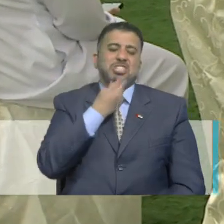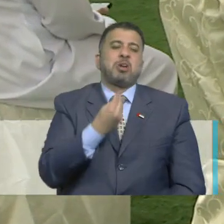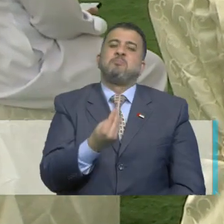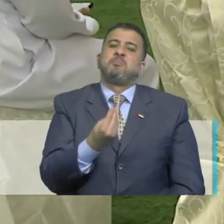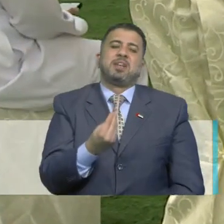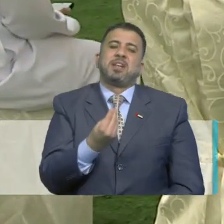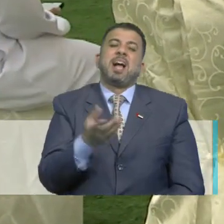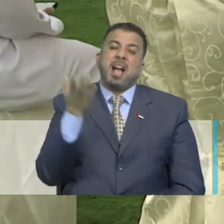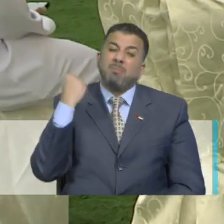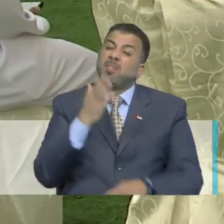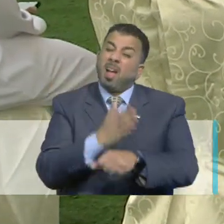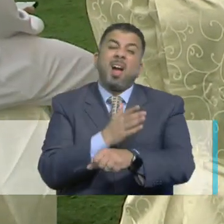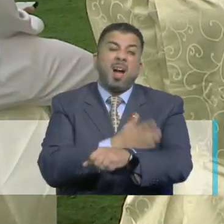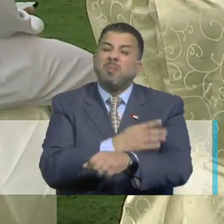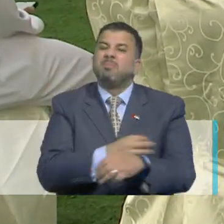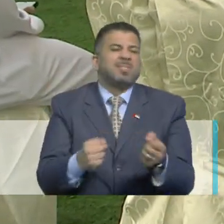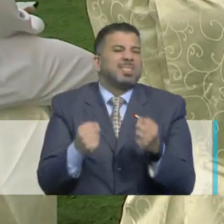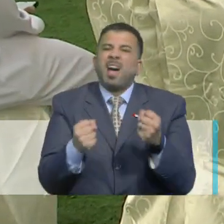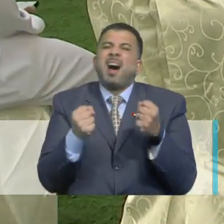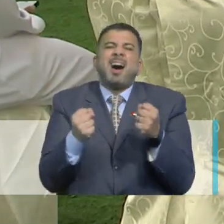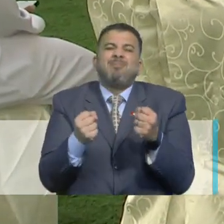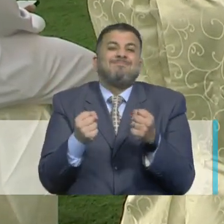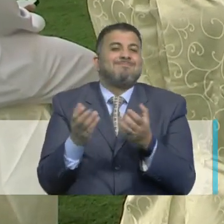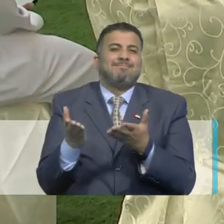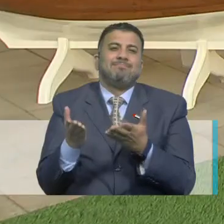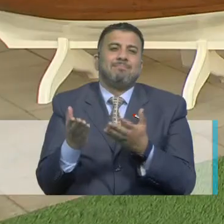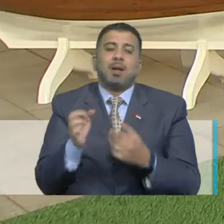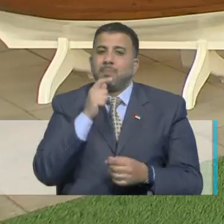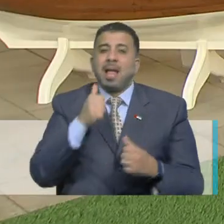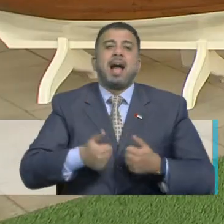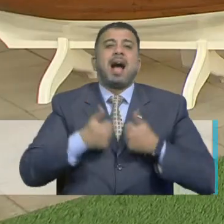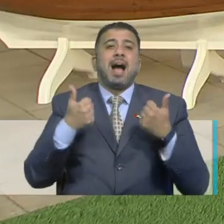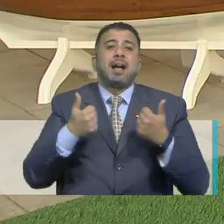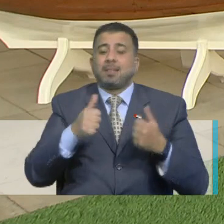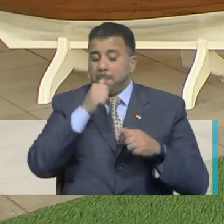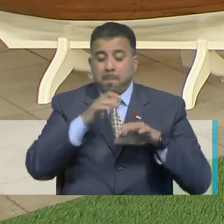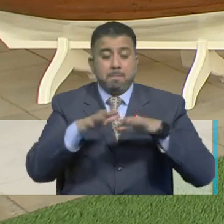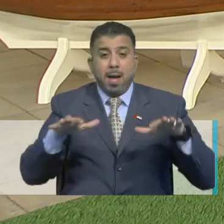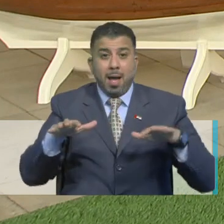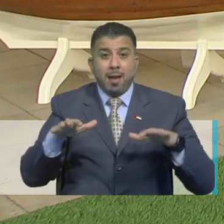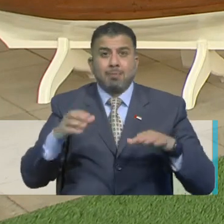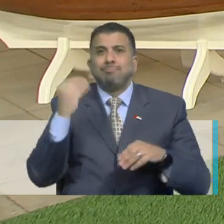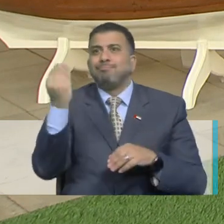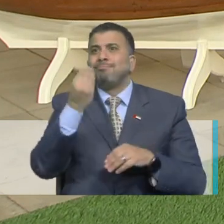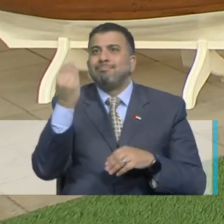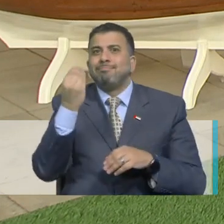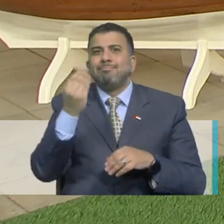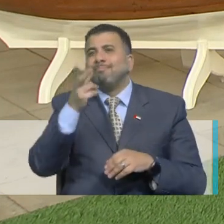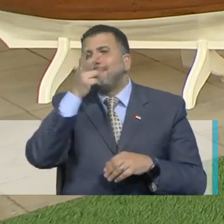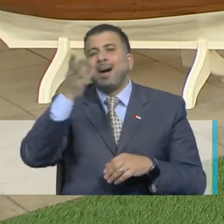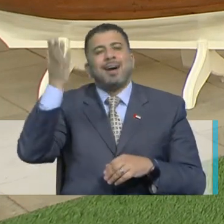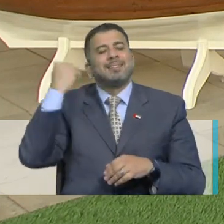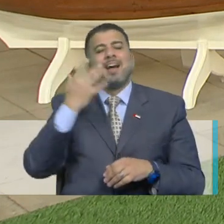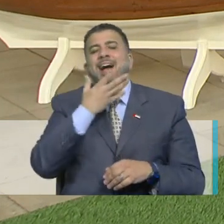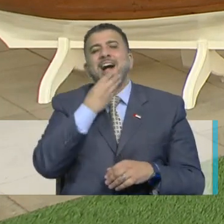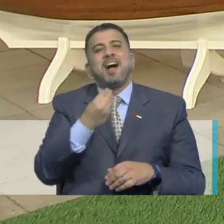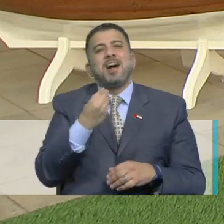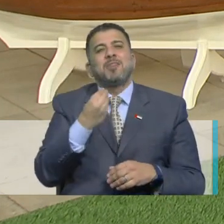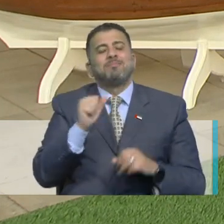برغم قساوتها وصعوبتها. حياة البحر ورحلات الغوص ماض جميل عاشه